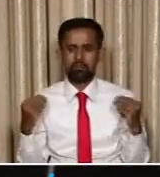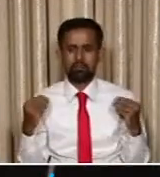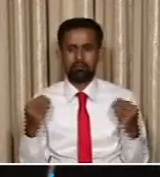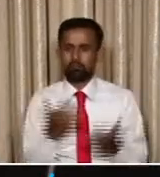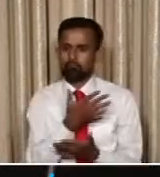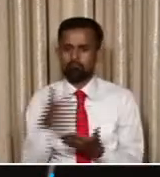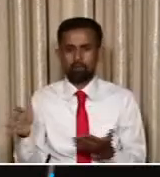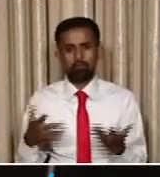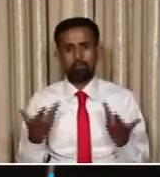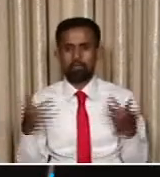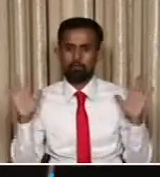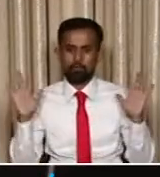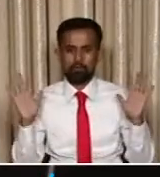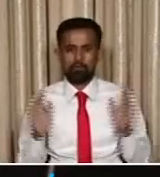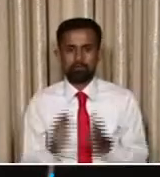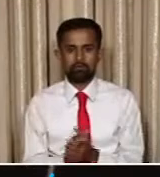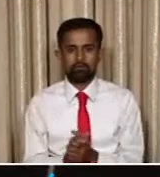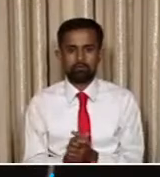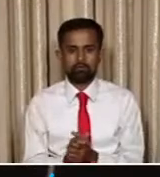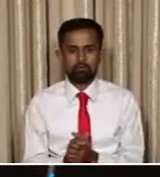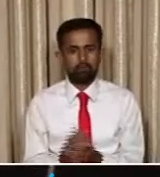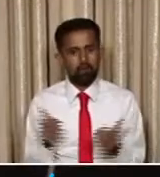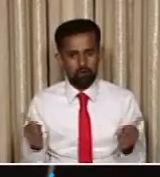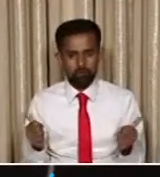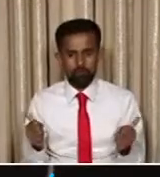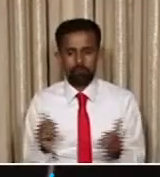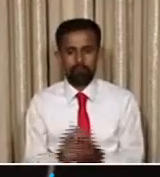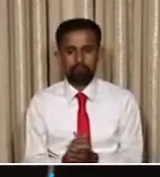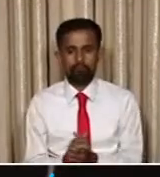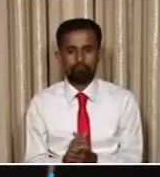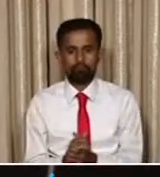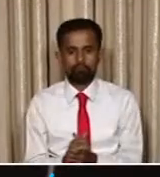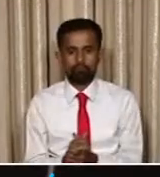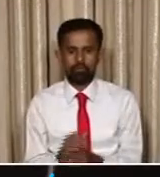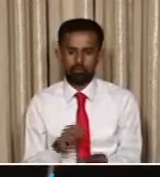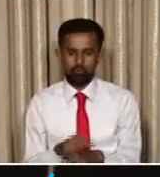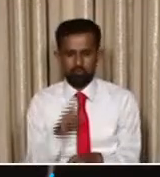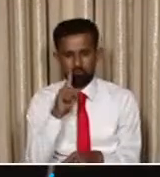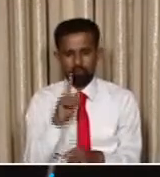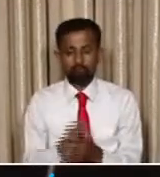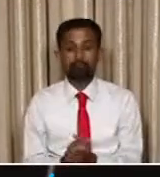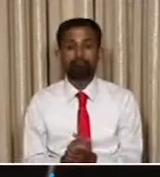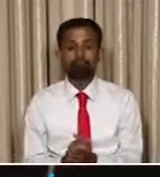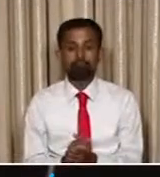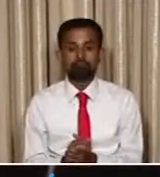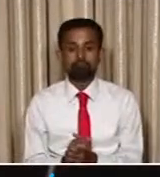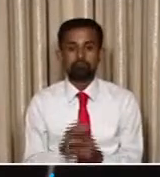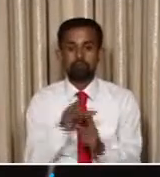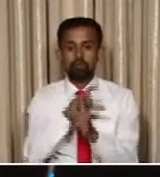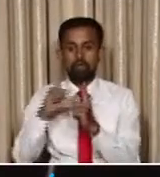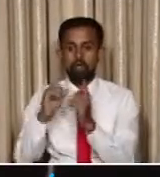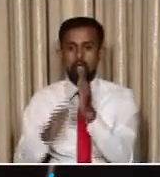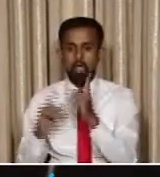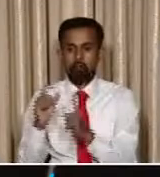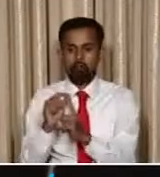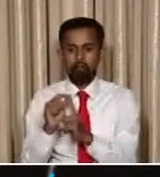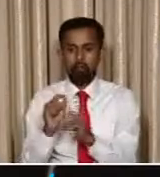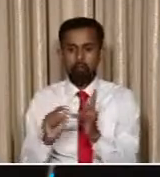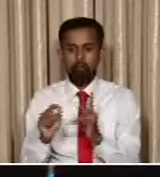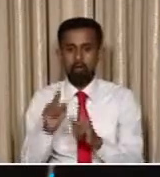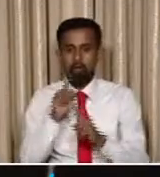කළා දැන් මම ඉවරයි නිලධාරී ටික ඔබතුමේ කාලය අවසන් අනිත් එක තමයි තව විනාඩියක් මට අනිත් එක තමයි සංස්කෘතික අමාත්‍යංශය ගැන කතා